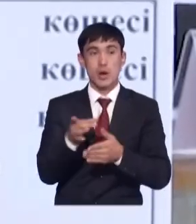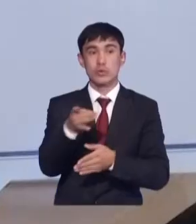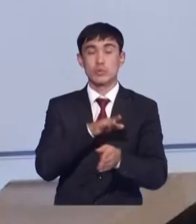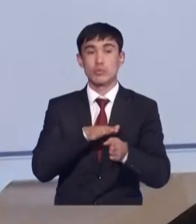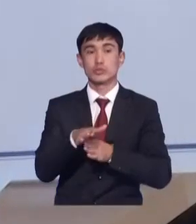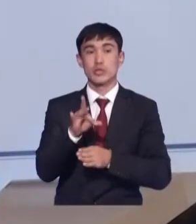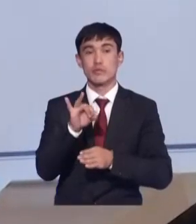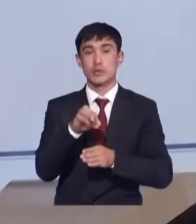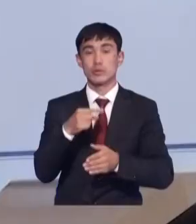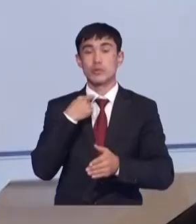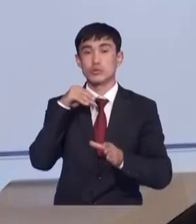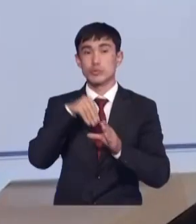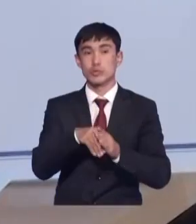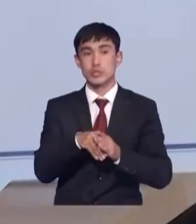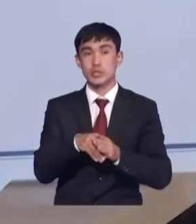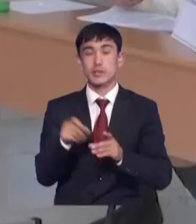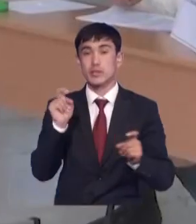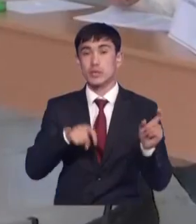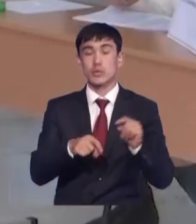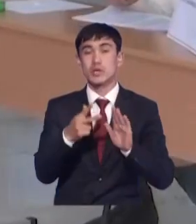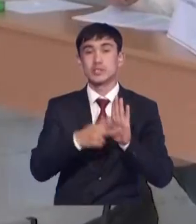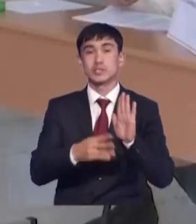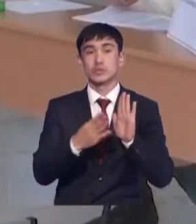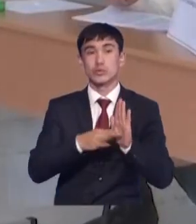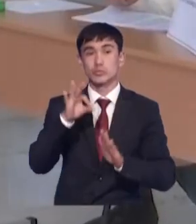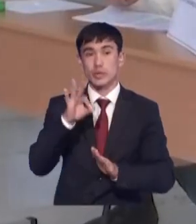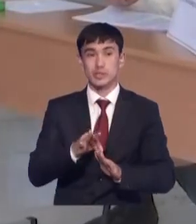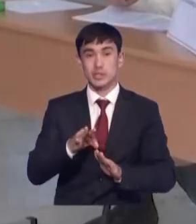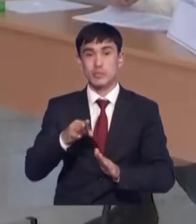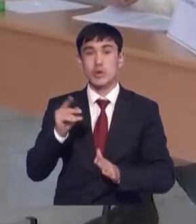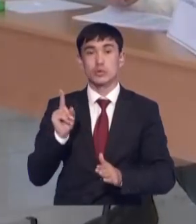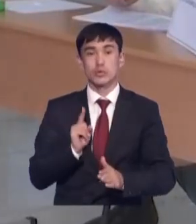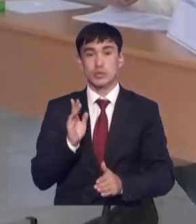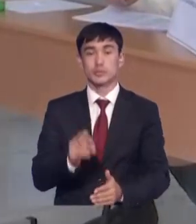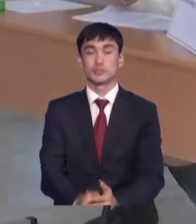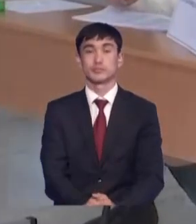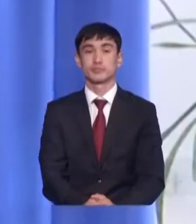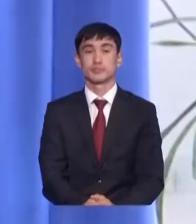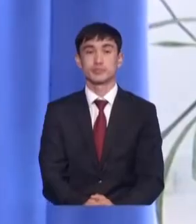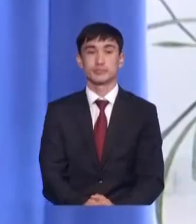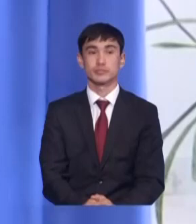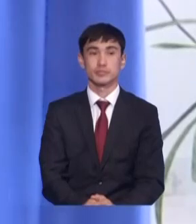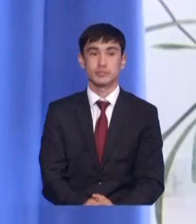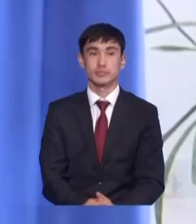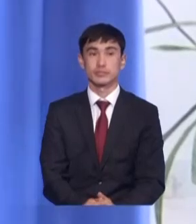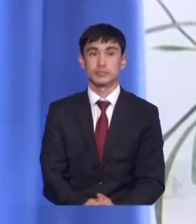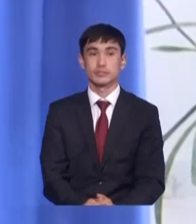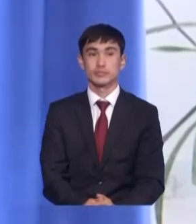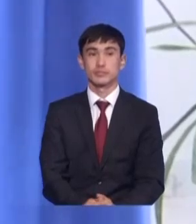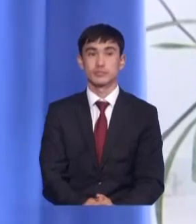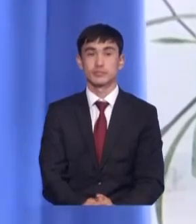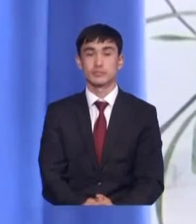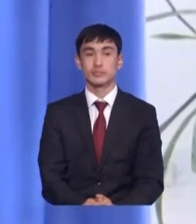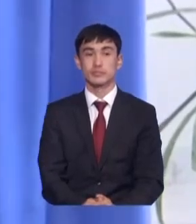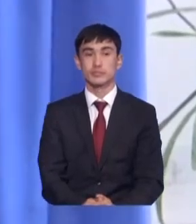бойынша референдумға дауыс берушілердің келуі 89% болады деп күтілуде. Айған Махунбай, Кенже Жомарт, Жетісу